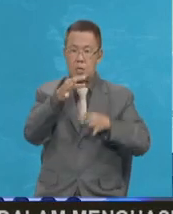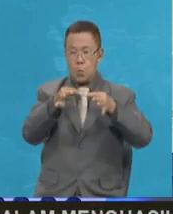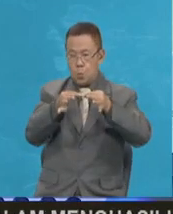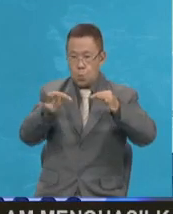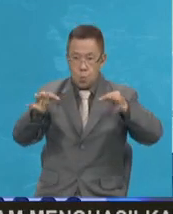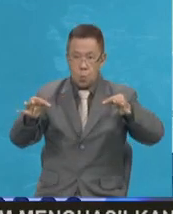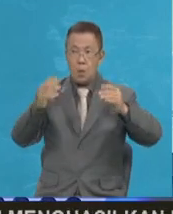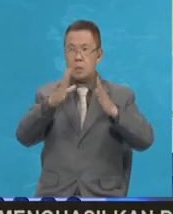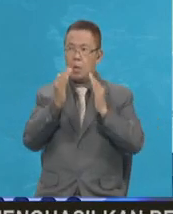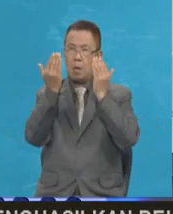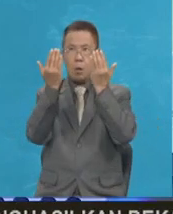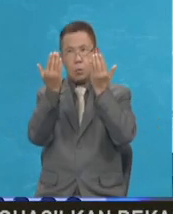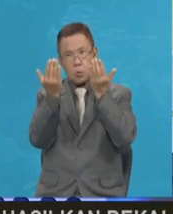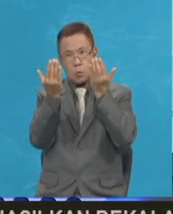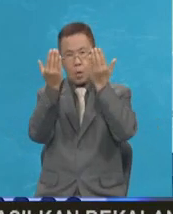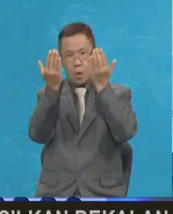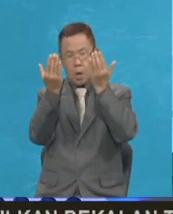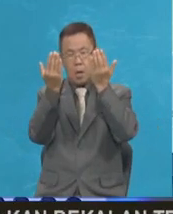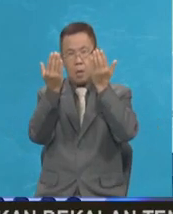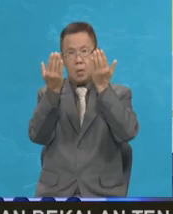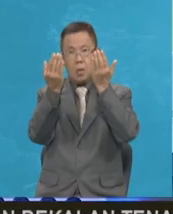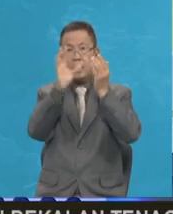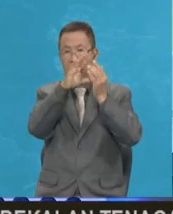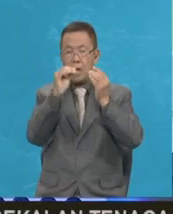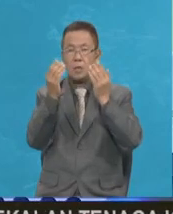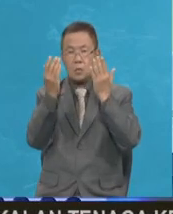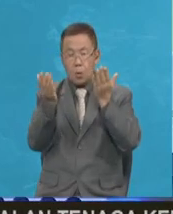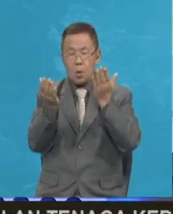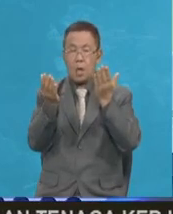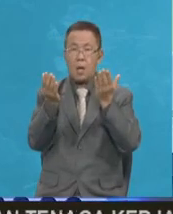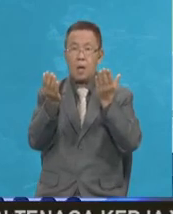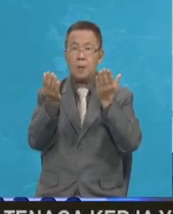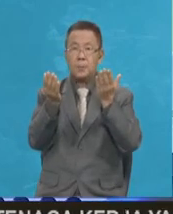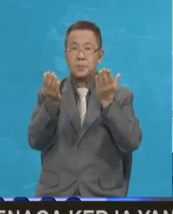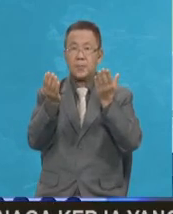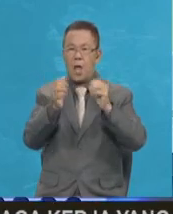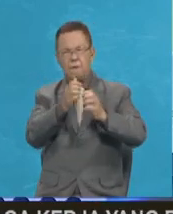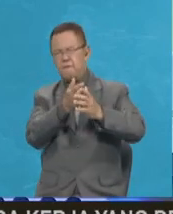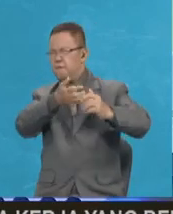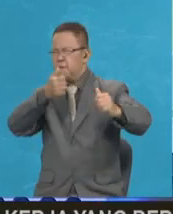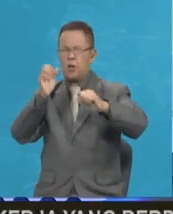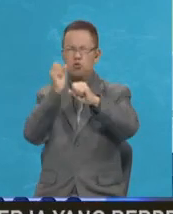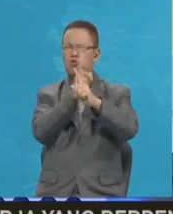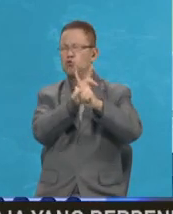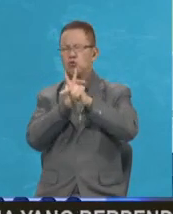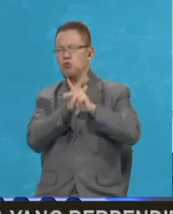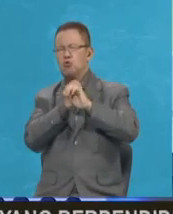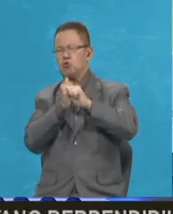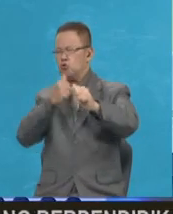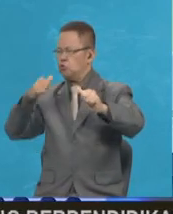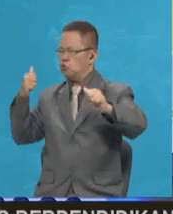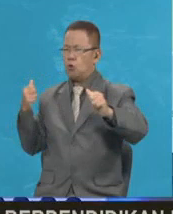al-quran dan doa-doa yaitu gunung Nazila doa tolak pada doa jauhi penyakit dzikir pagi-petang